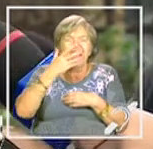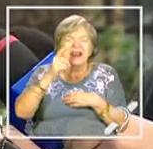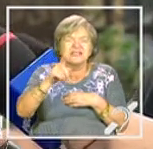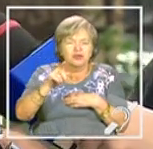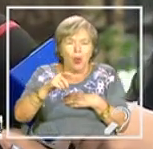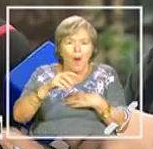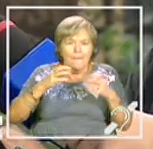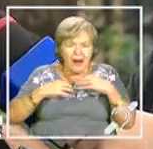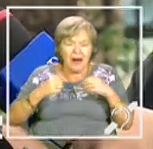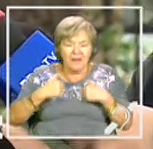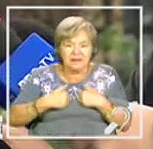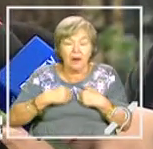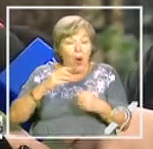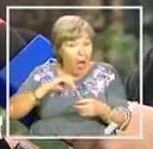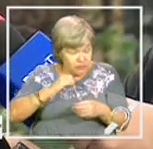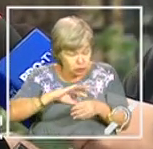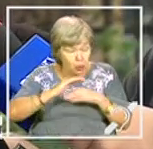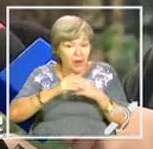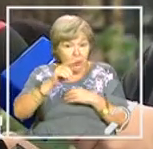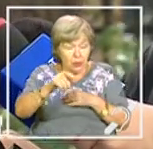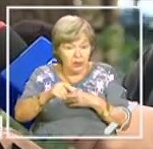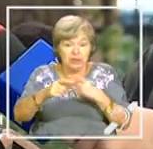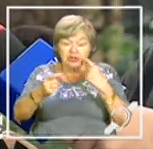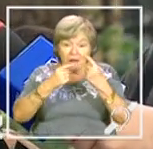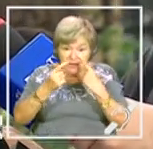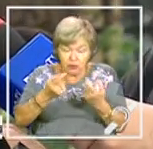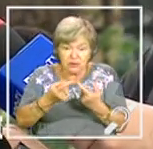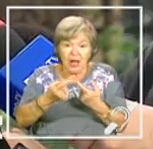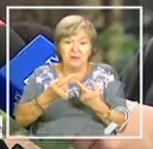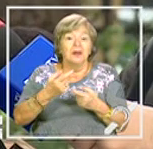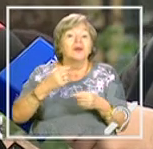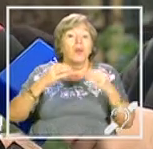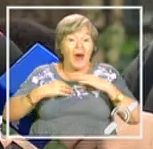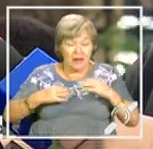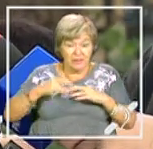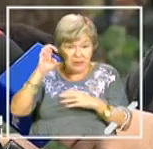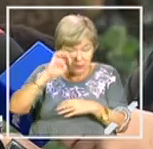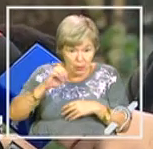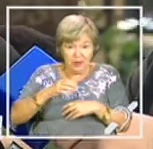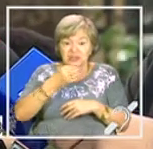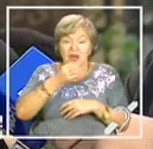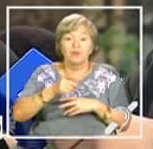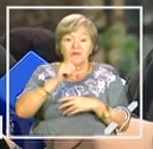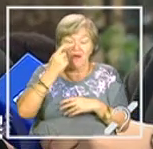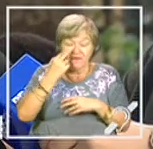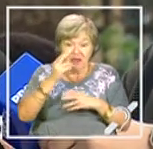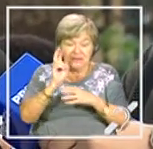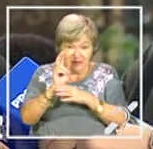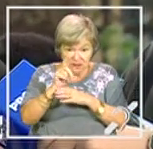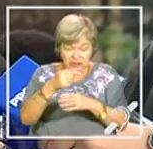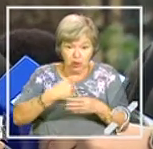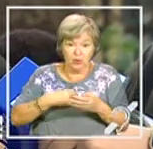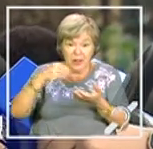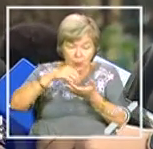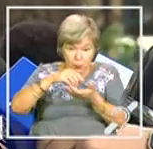fiindcă era colegul meu și am avut discuții. Victor, vezi că eu o să te profilez pe tine, dar